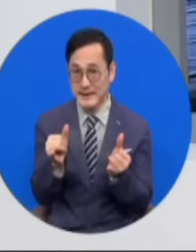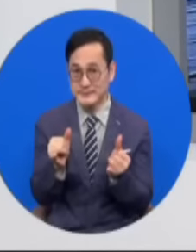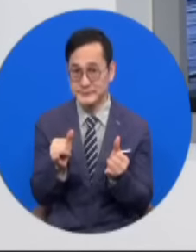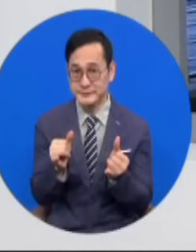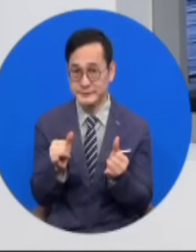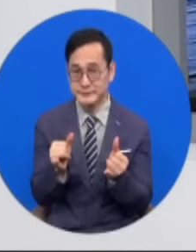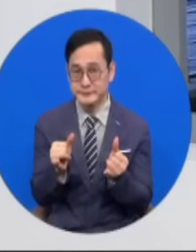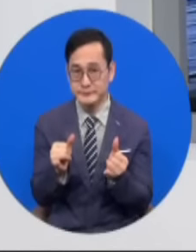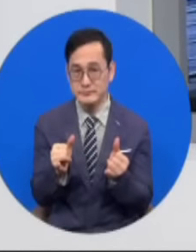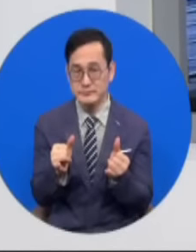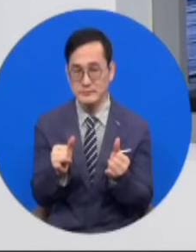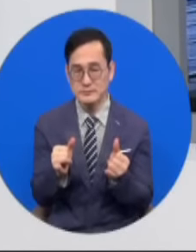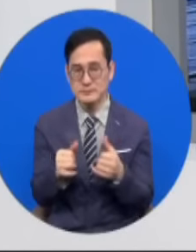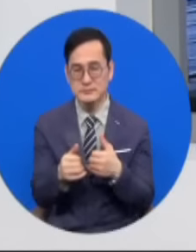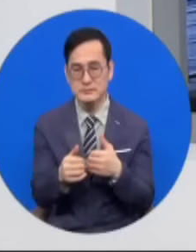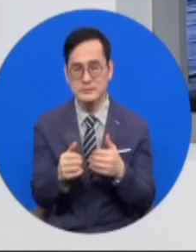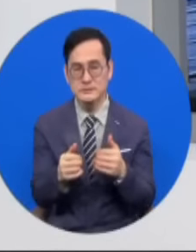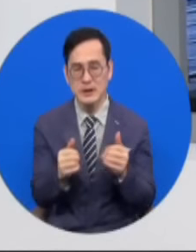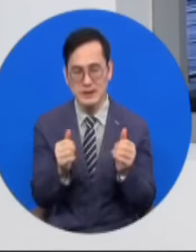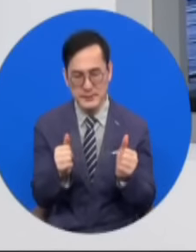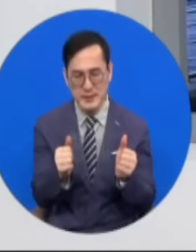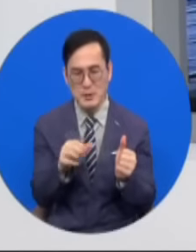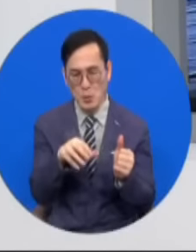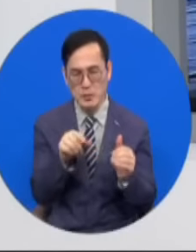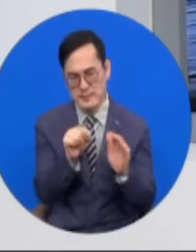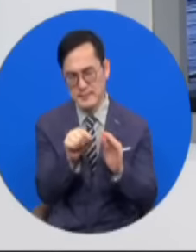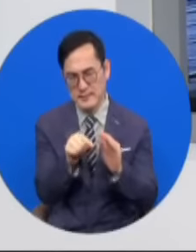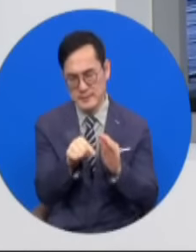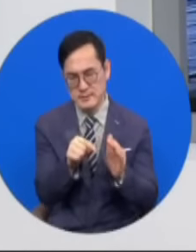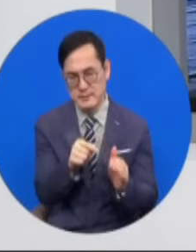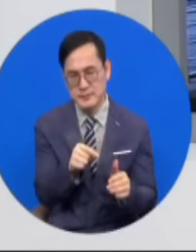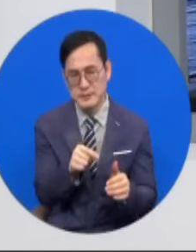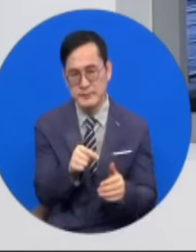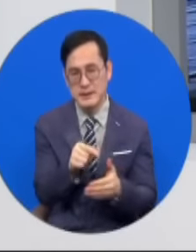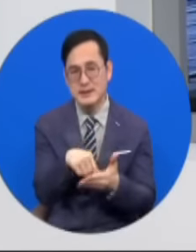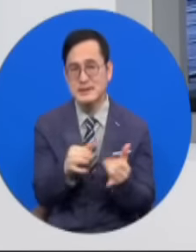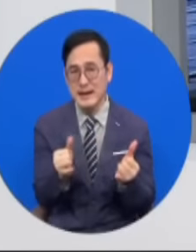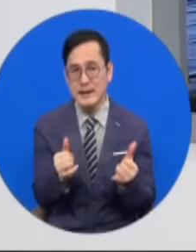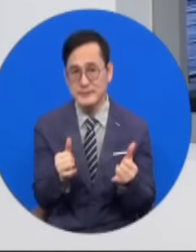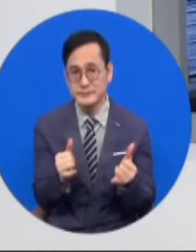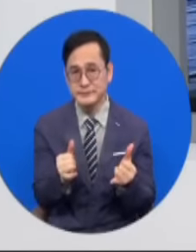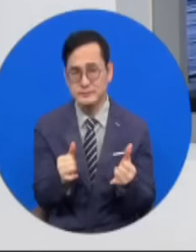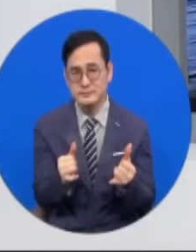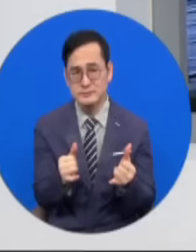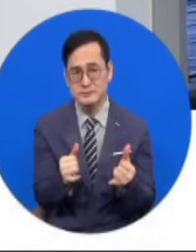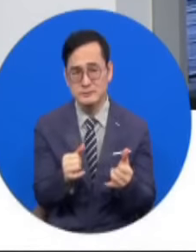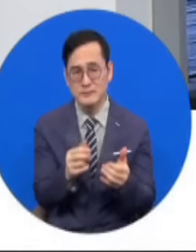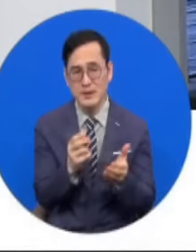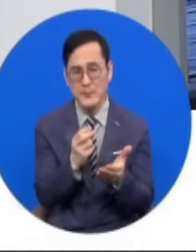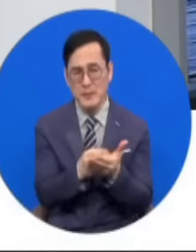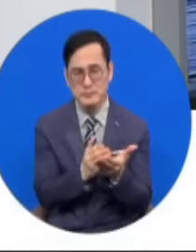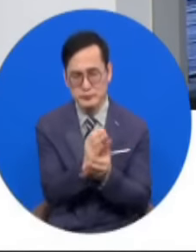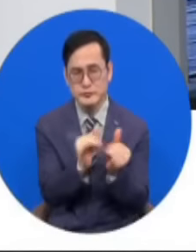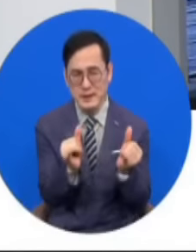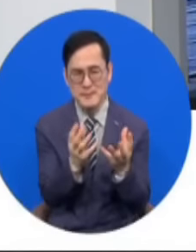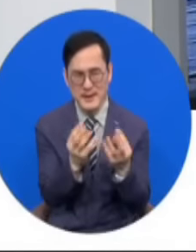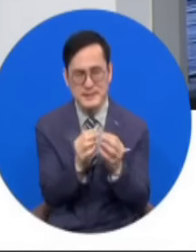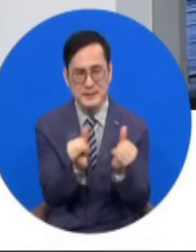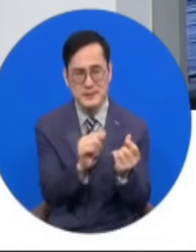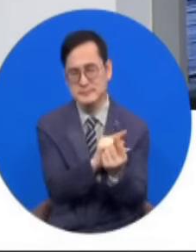대부분이 법도입니다 그러니까 많은 법조인도 알고 그러니까 언론과 법을 아는 그런 인물이죠 그런 상태에서 이런 바 또 돈을